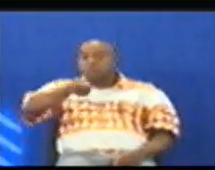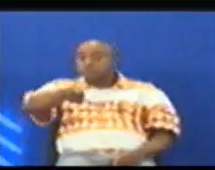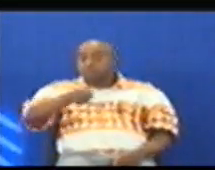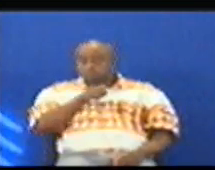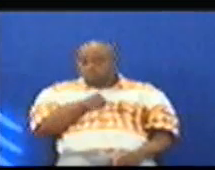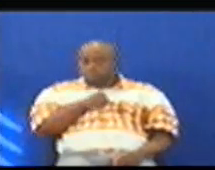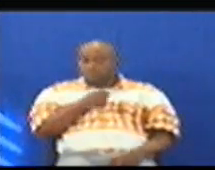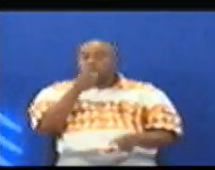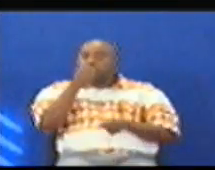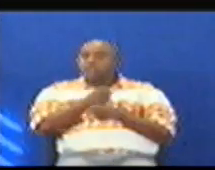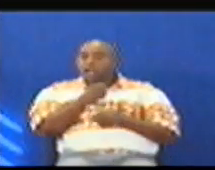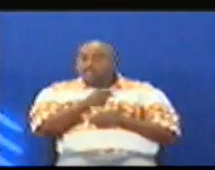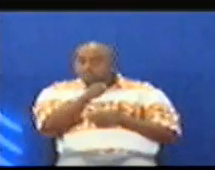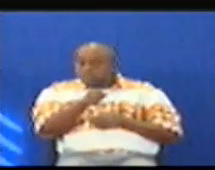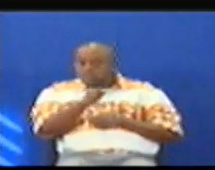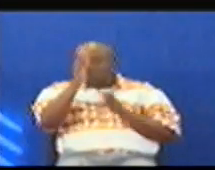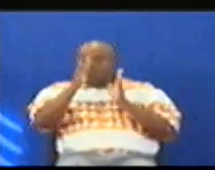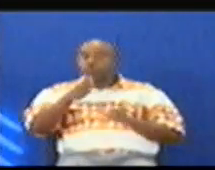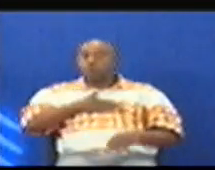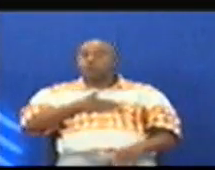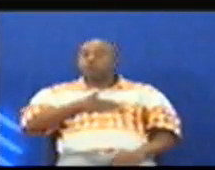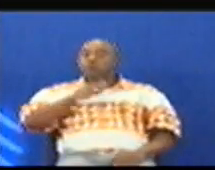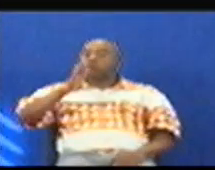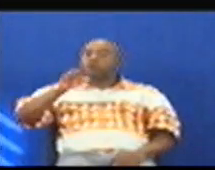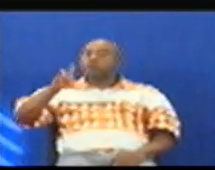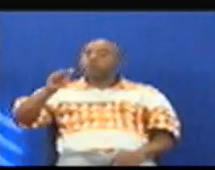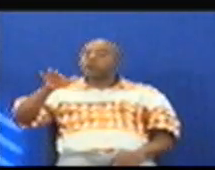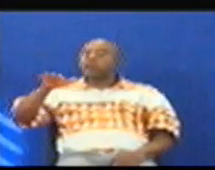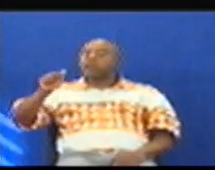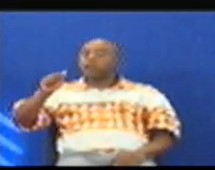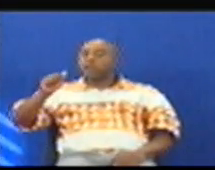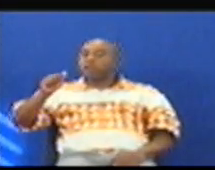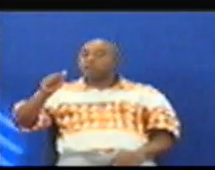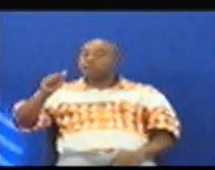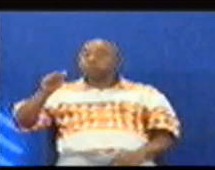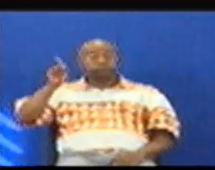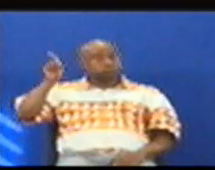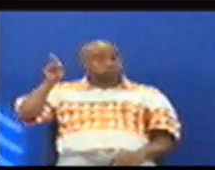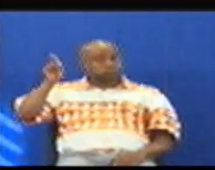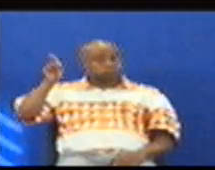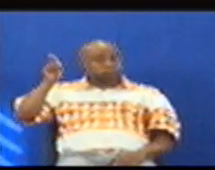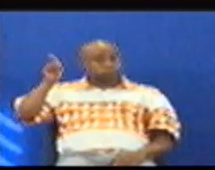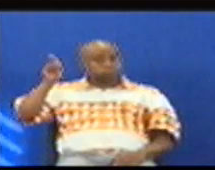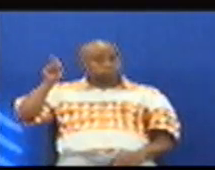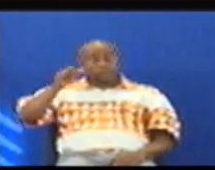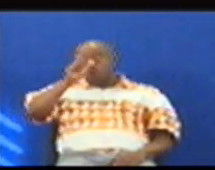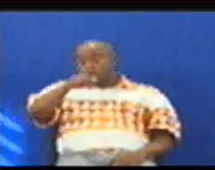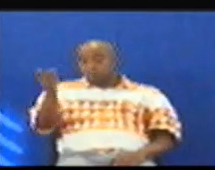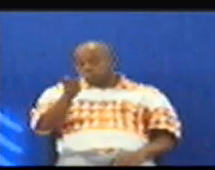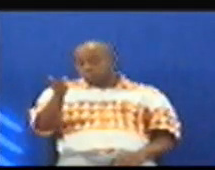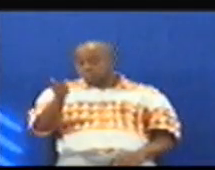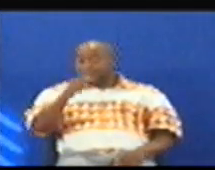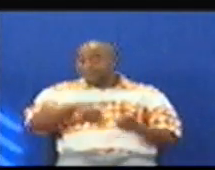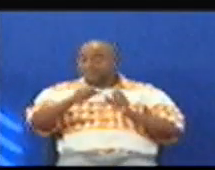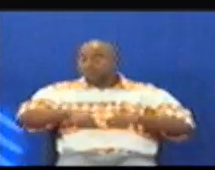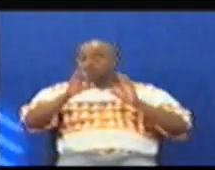ambayo inafanywa na mkuu wangu wa wilaya ya Ikungi ndugu Edward Mpogoro pamoja na Justice Kijazi mkurugenzi wangu. Watu hawa Mheshimiwa Spika, katika utawala